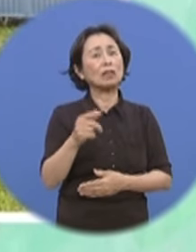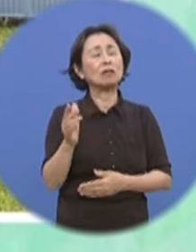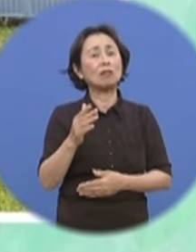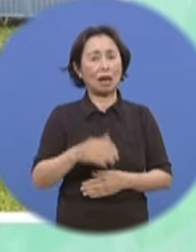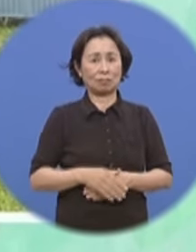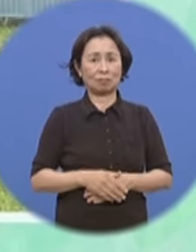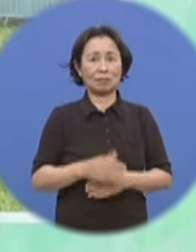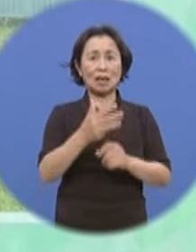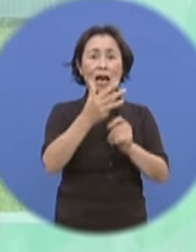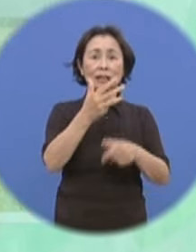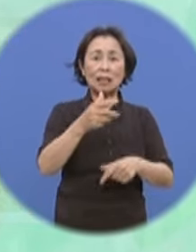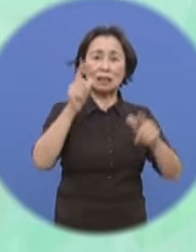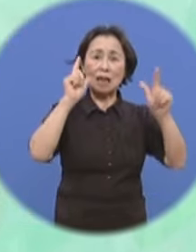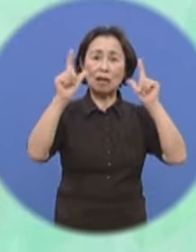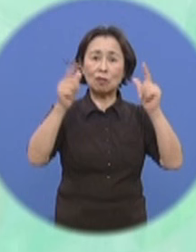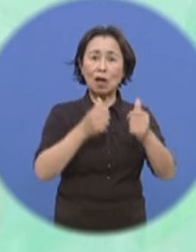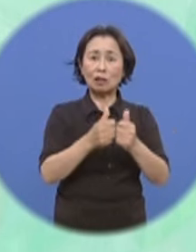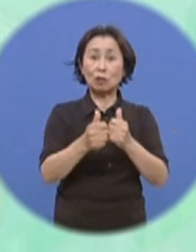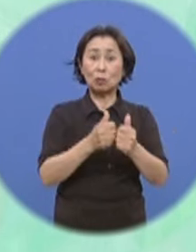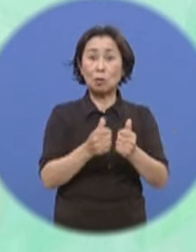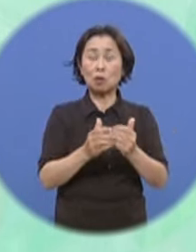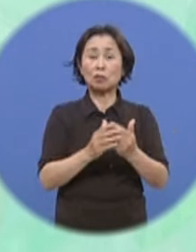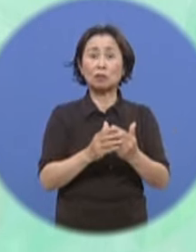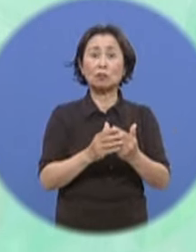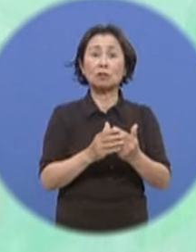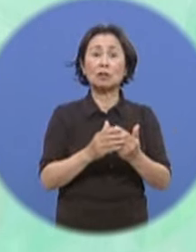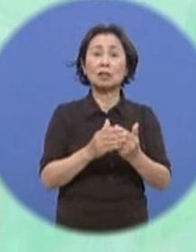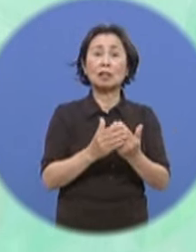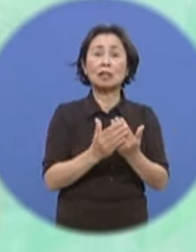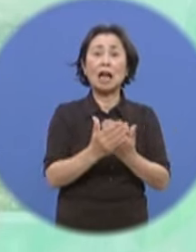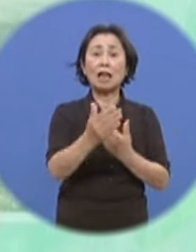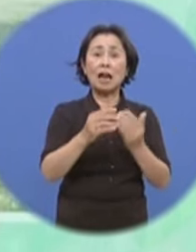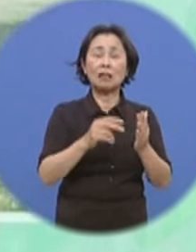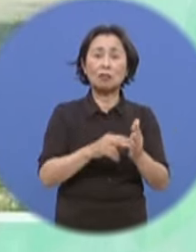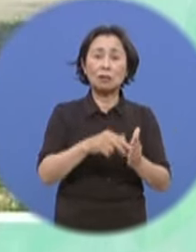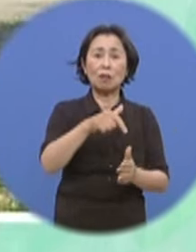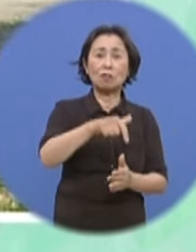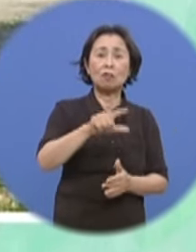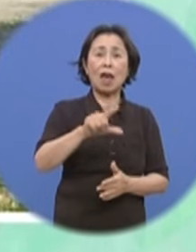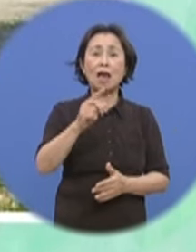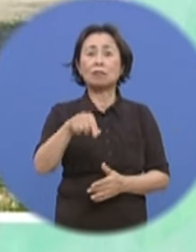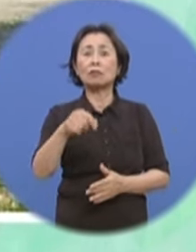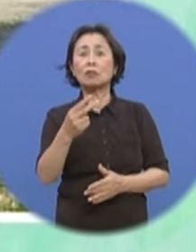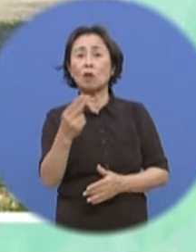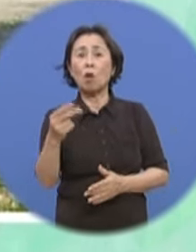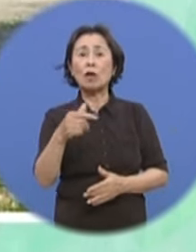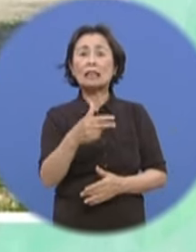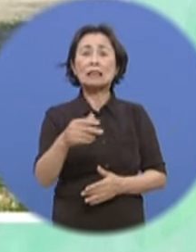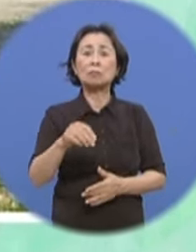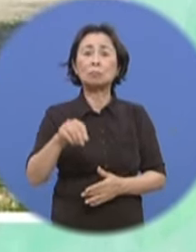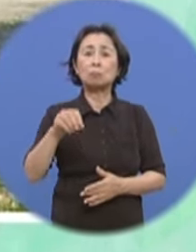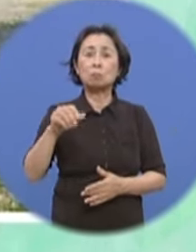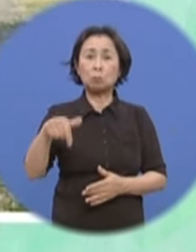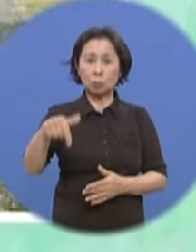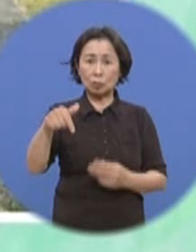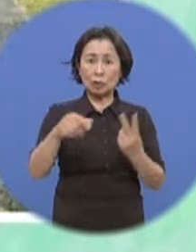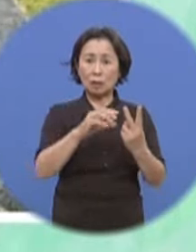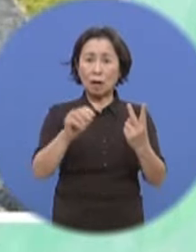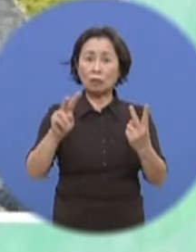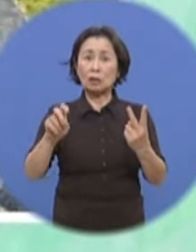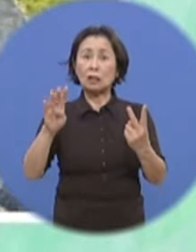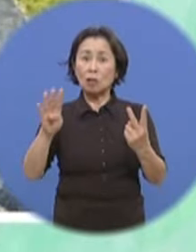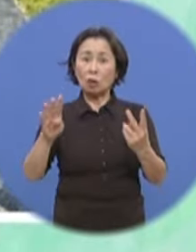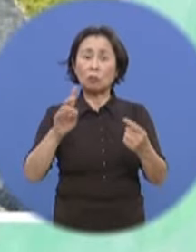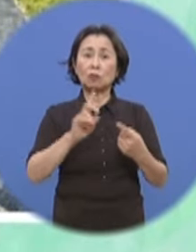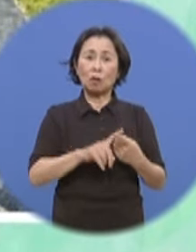レクリエーションスポーツの大会としてフレンシップ2024や12月にはUIスポーツ